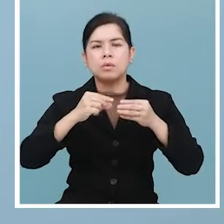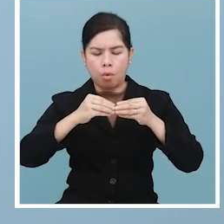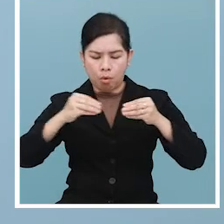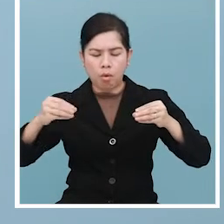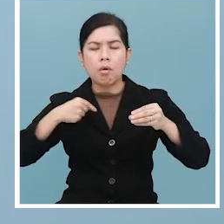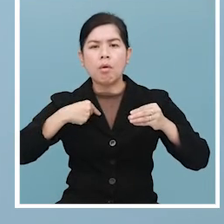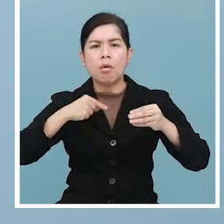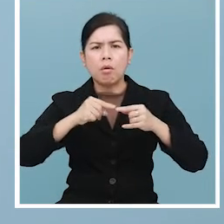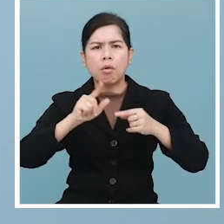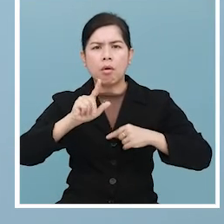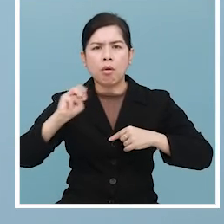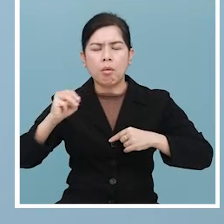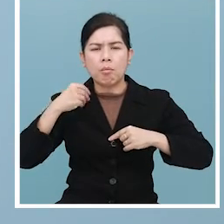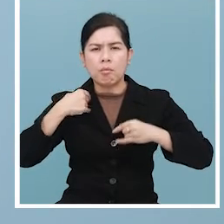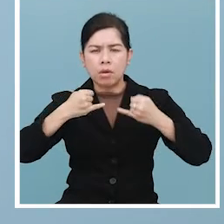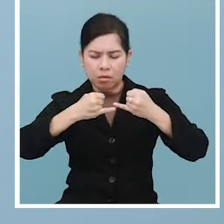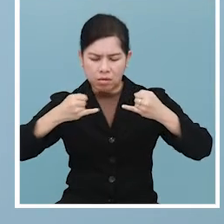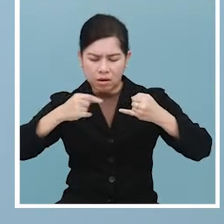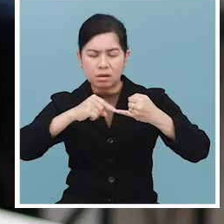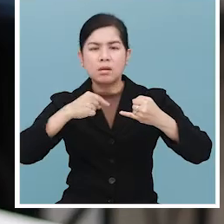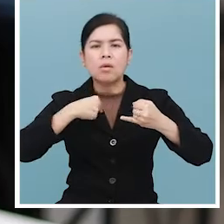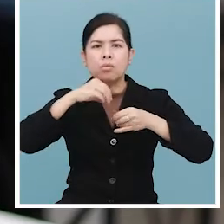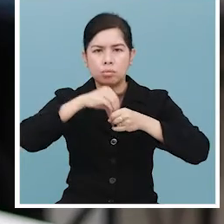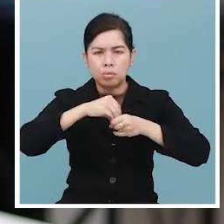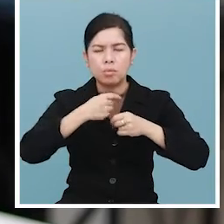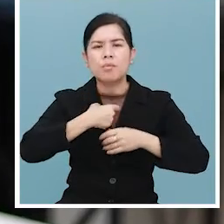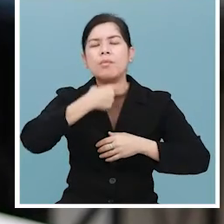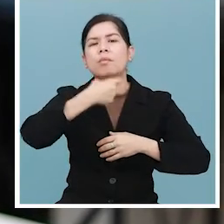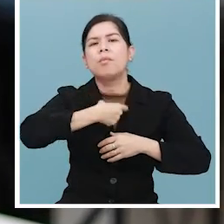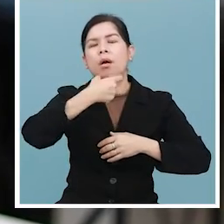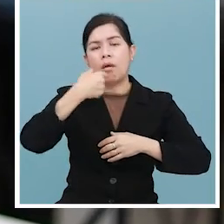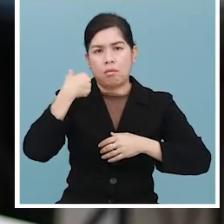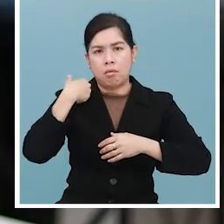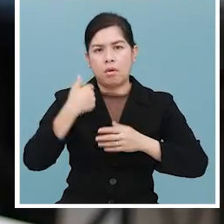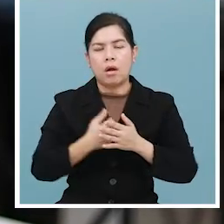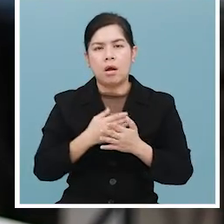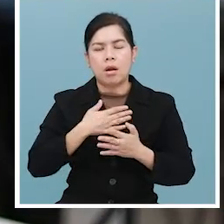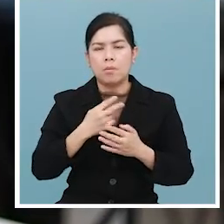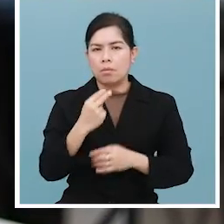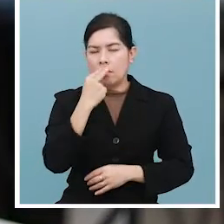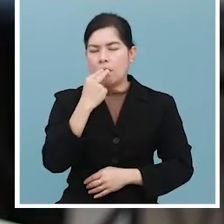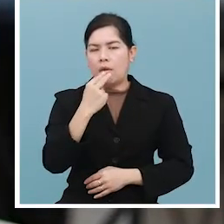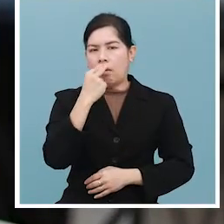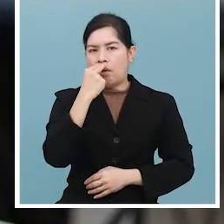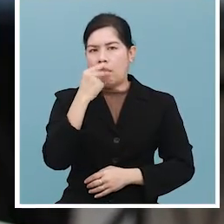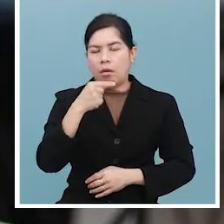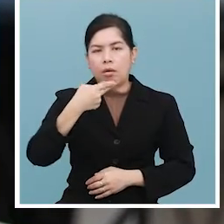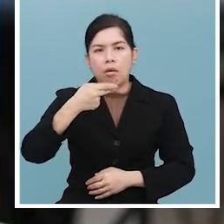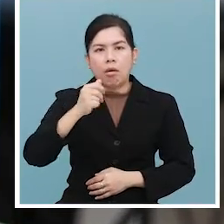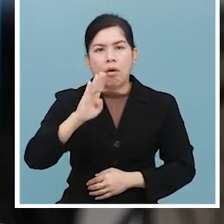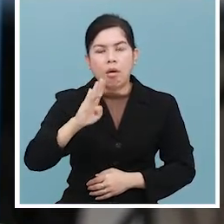โดนพวกหลอดลมฝอยด้วยด้วยความที่เราเป็นหอบหืดอยู่แล้วไงมันก็เลยมันก็เล